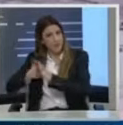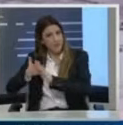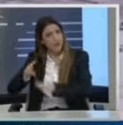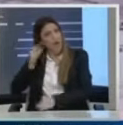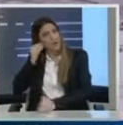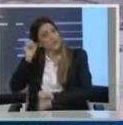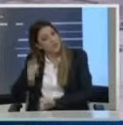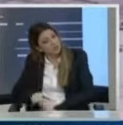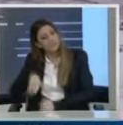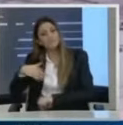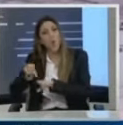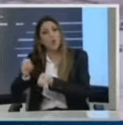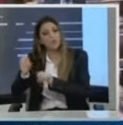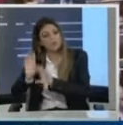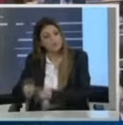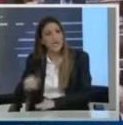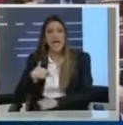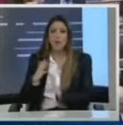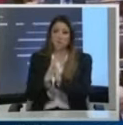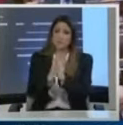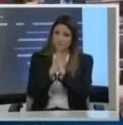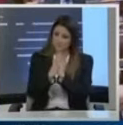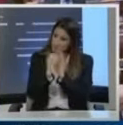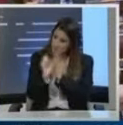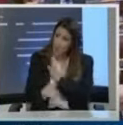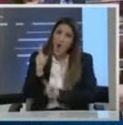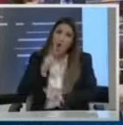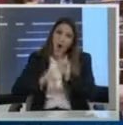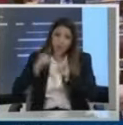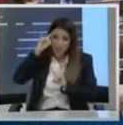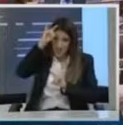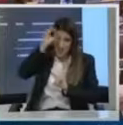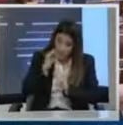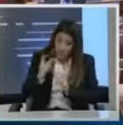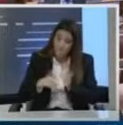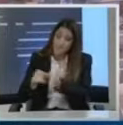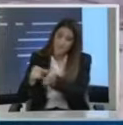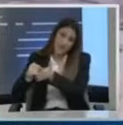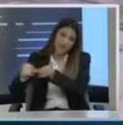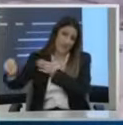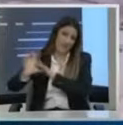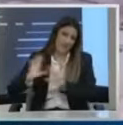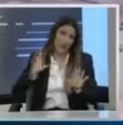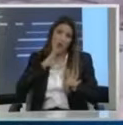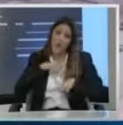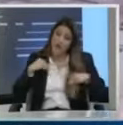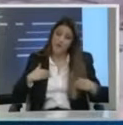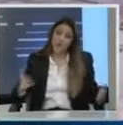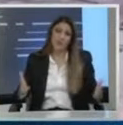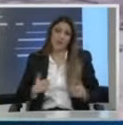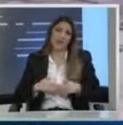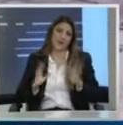να εξαλειφθεί από τα πρακτικά, δεδομένου ότι όποιος το είπε ήταν όχι απλώς αστοχία και αγένεια,